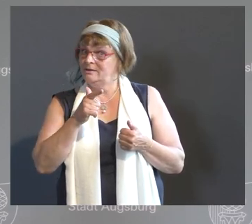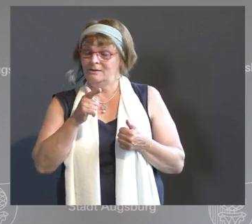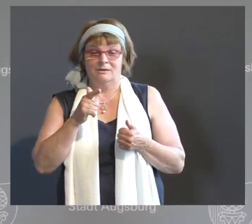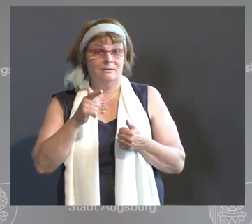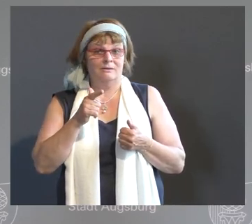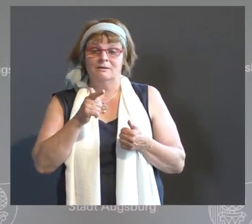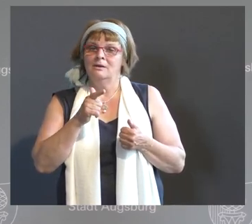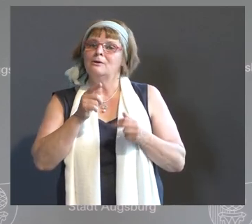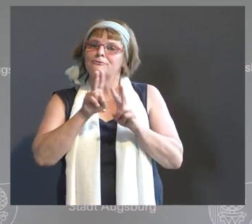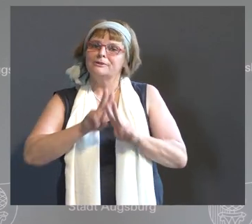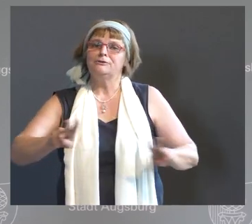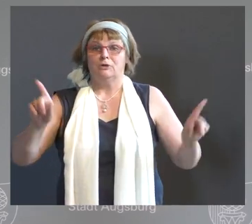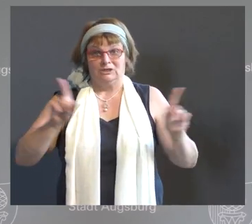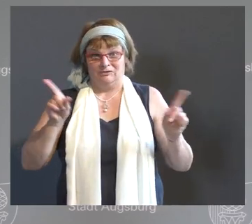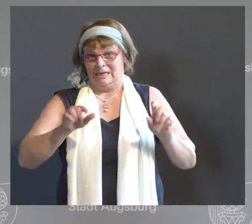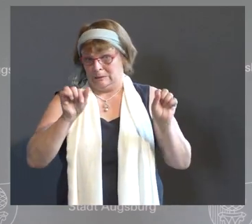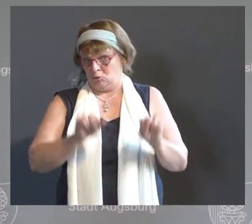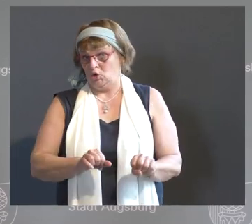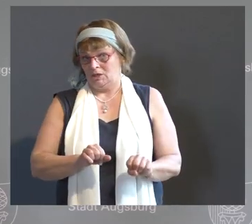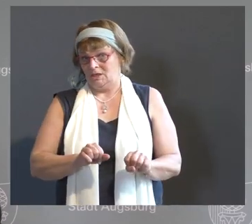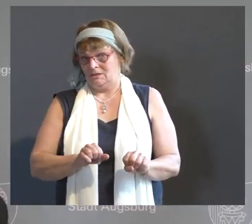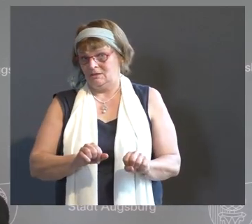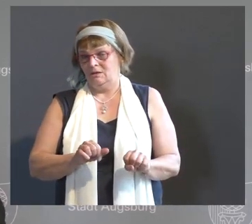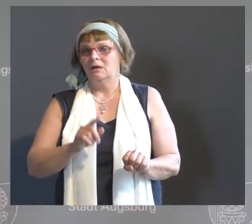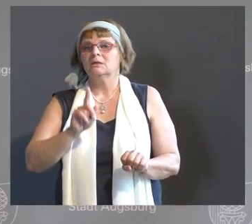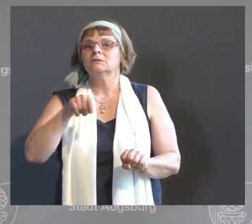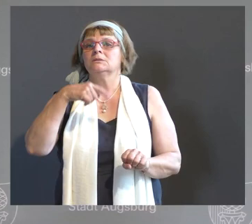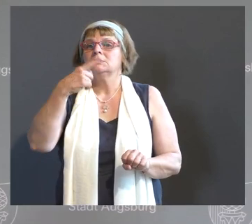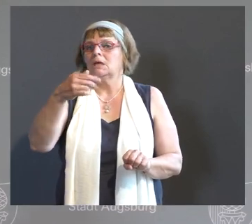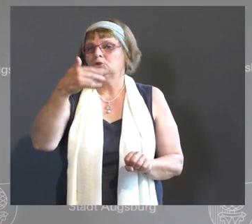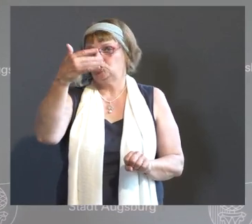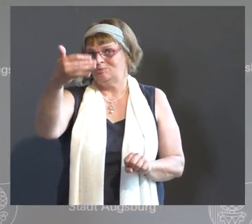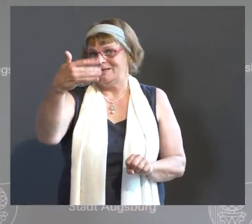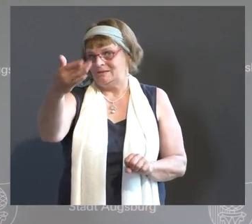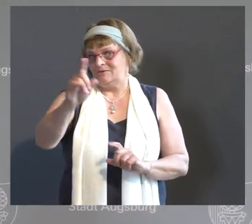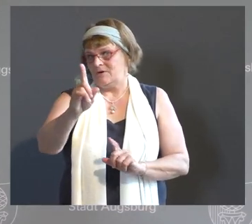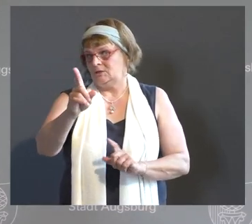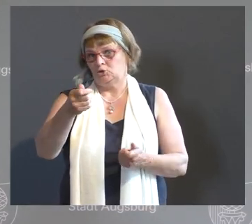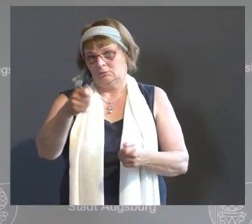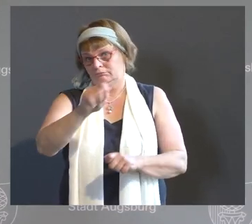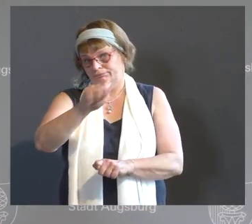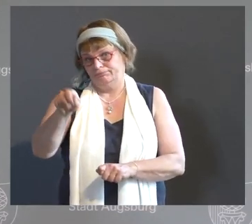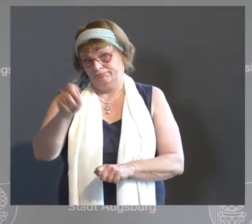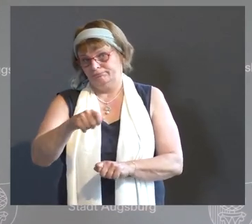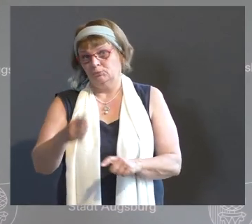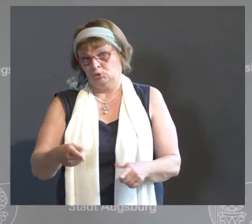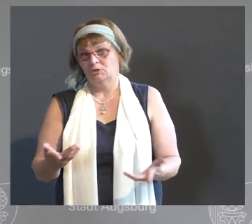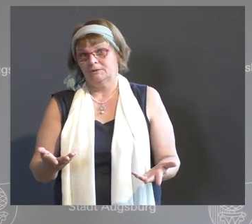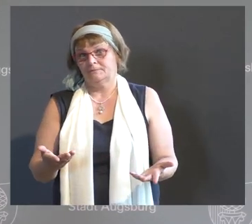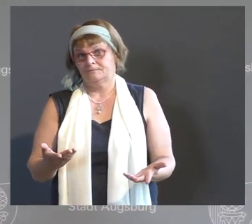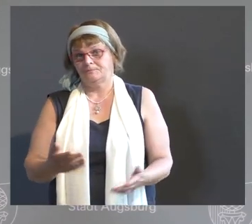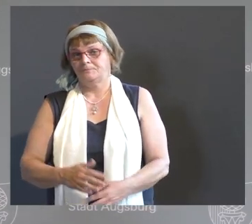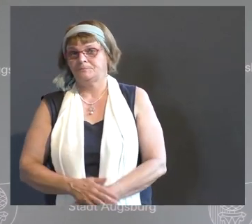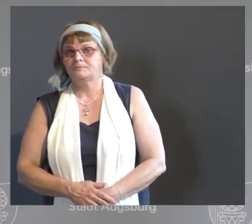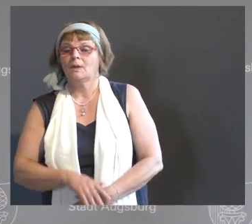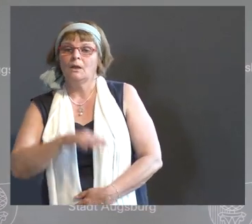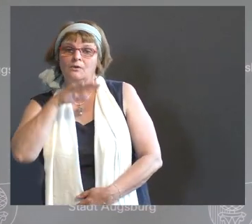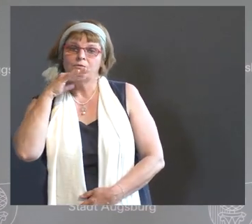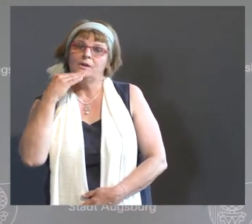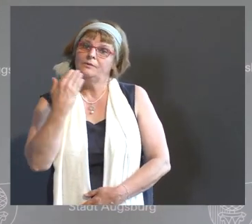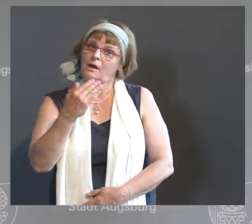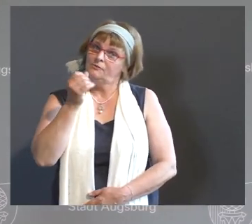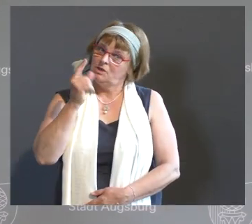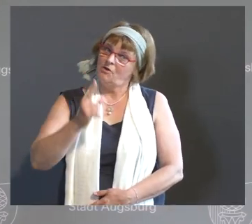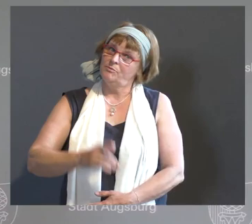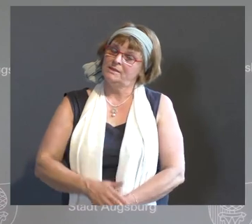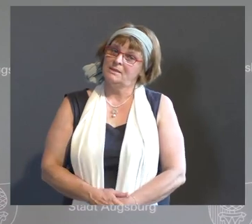Wenn das respektiert wird und das in den nächsten Wochen sich gut entwickelt, haben wir nach wie vor die Chance auf einen guten Stadtsommer 2021. Vielen Dank soweit von meiner